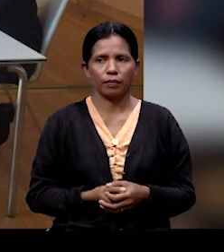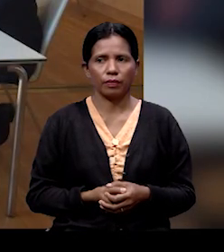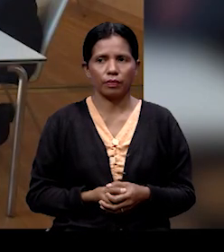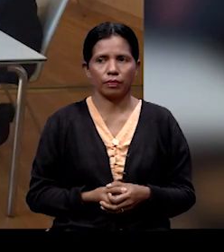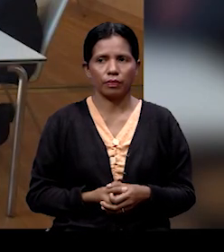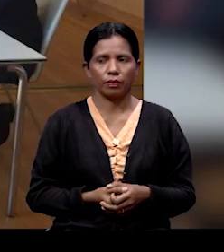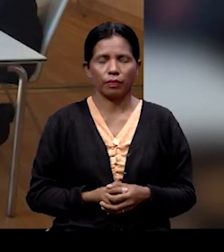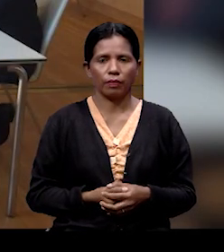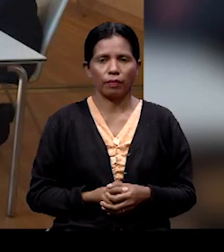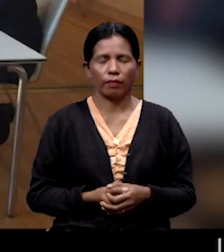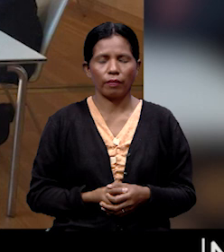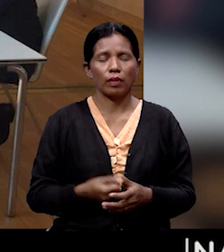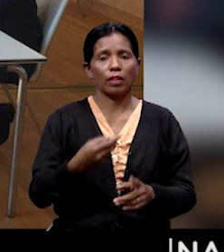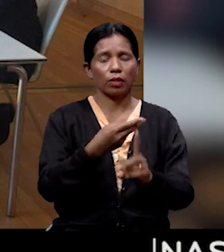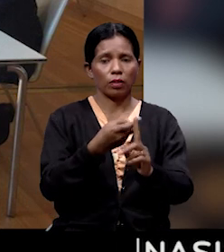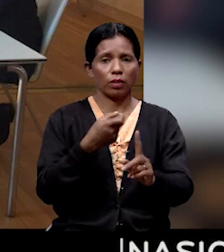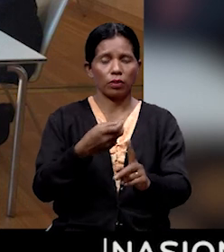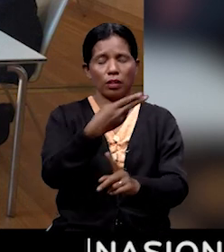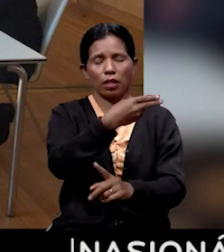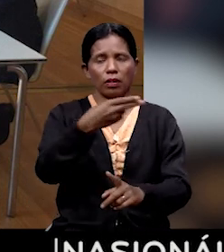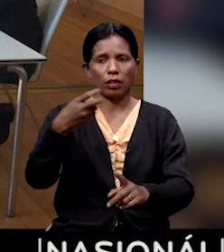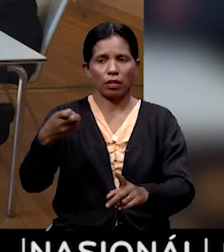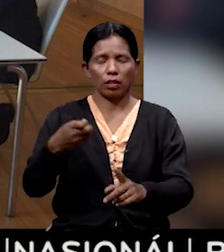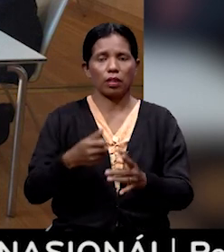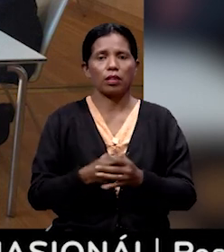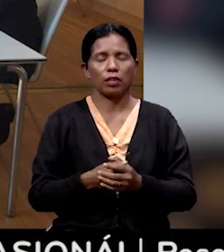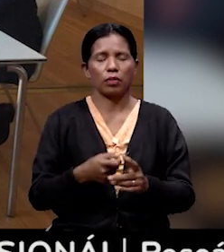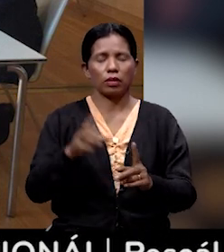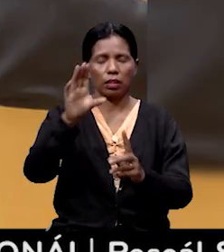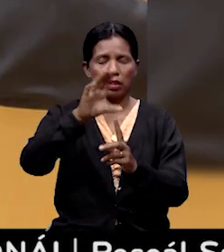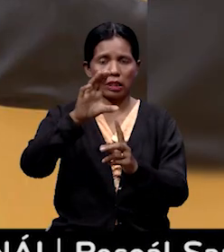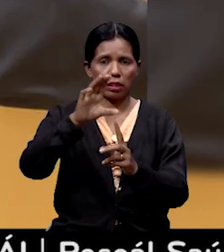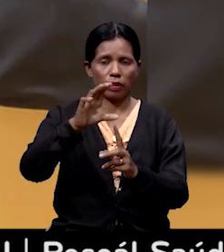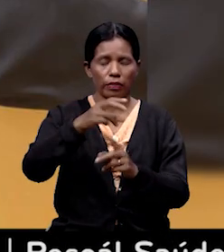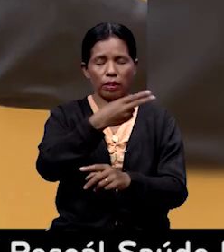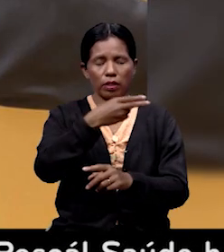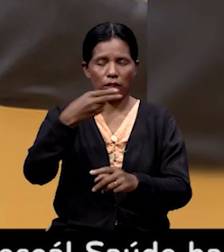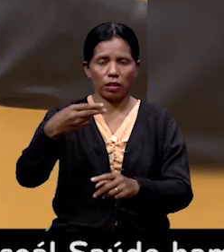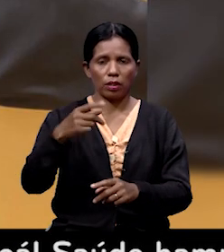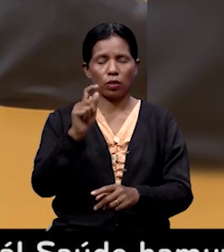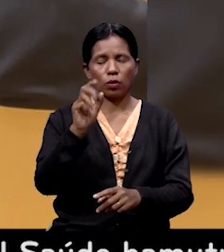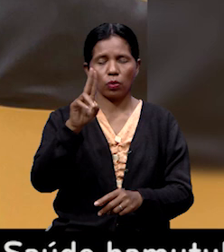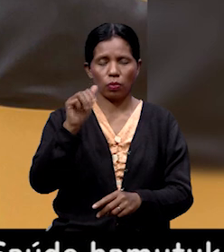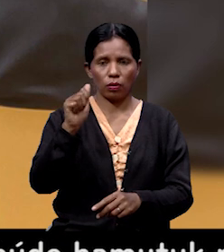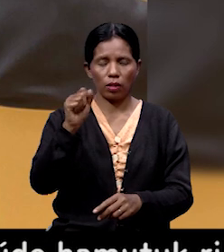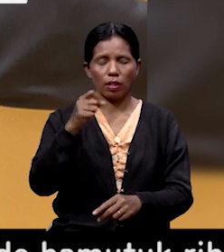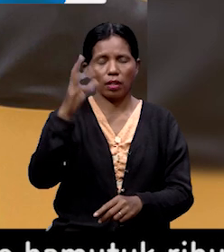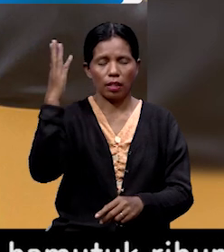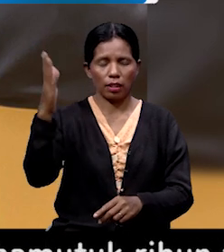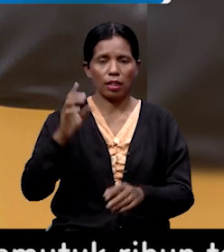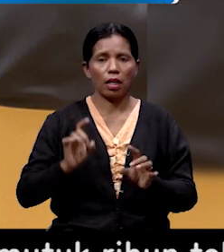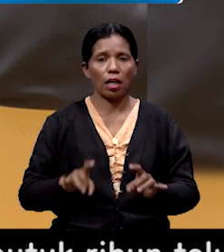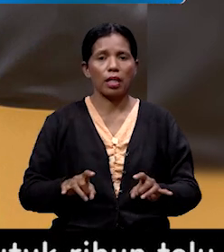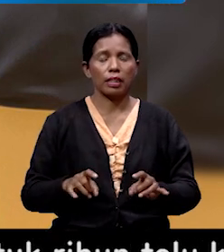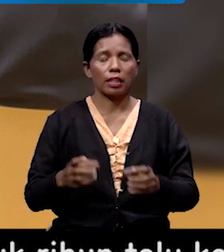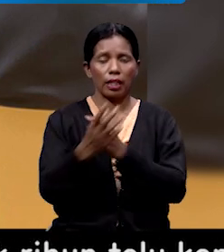Posição Rusi República Indonesia ne declara Rusi Ketua Dewan Perwakilan Rakyat Indonesia Puan Maharani ia República Austria penghira